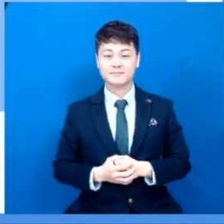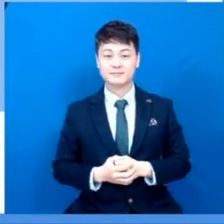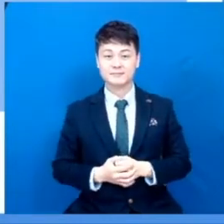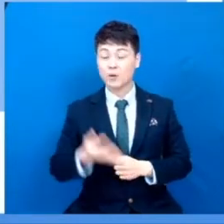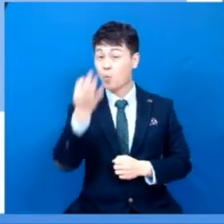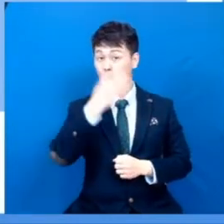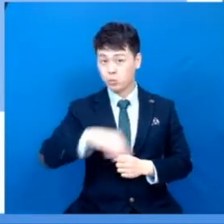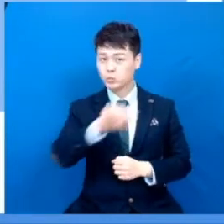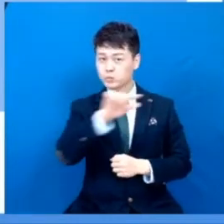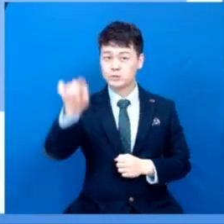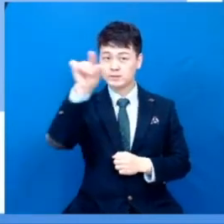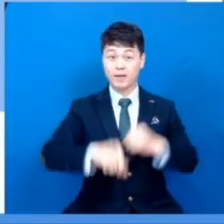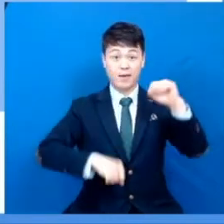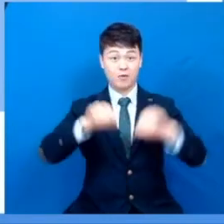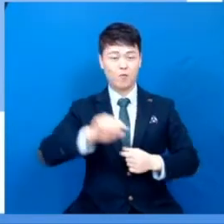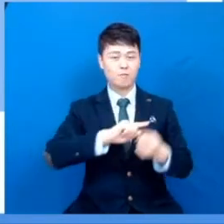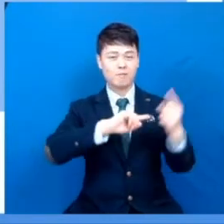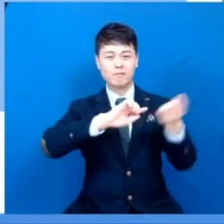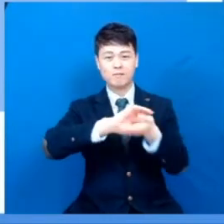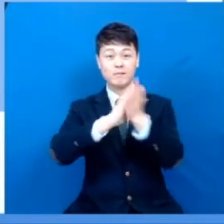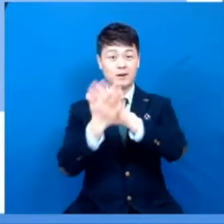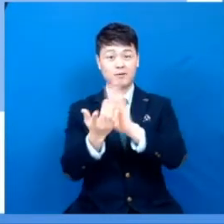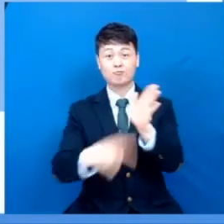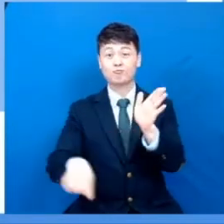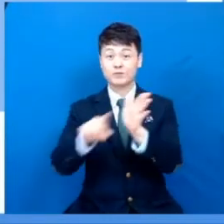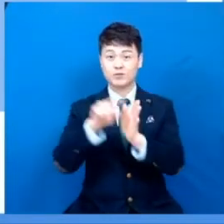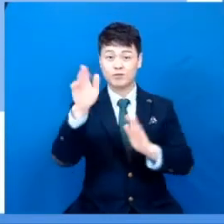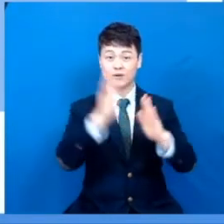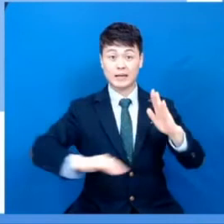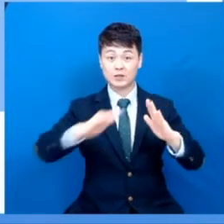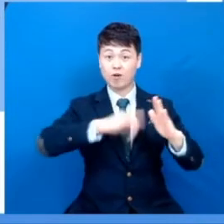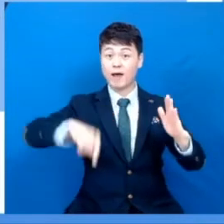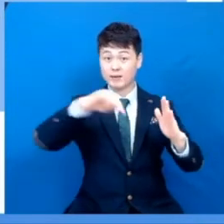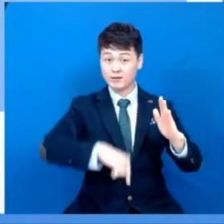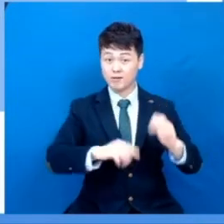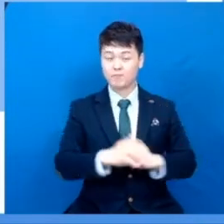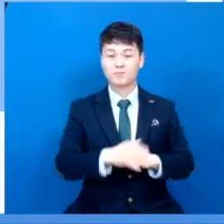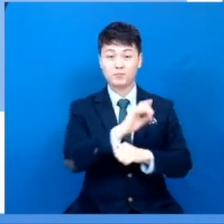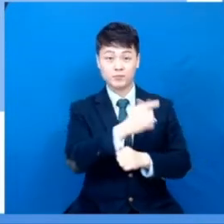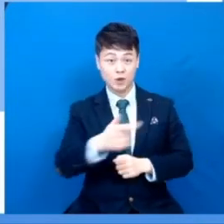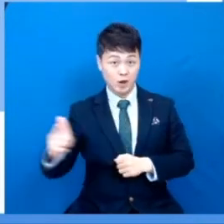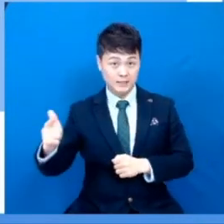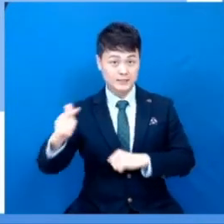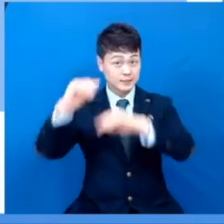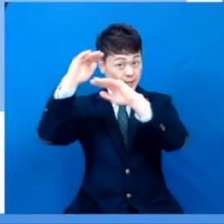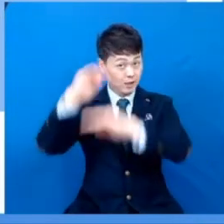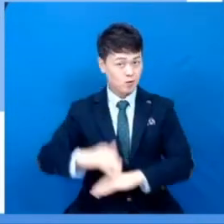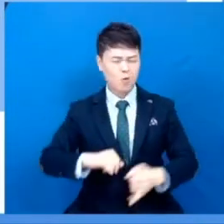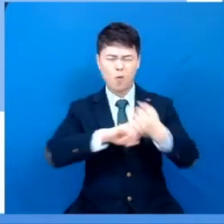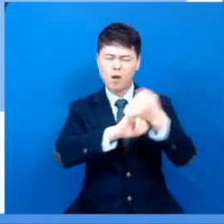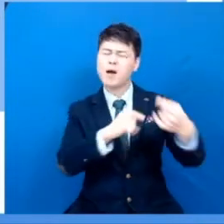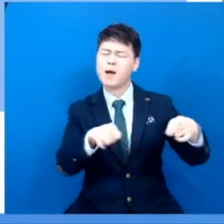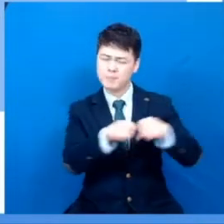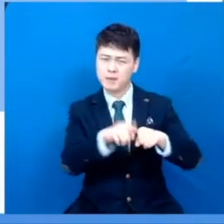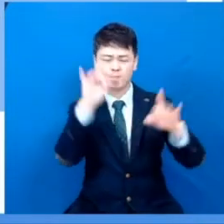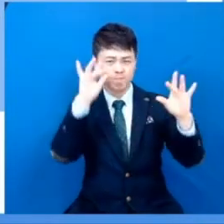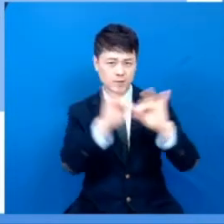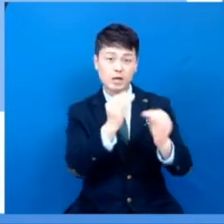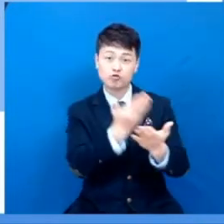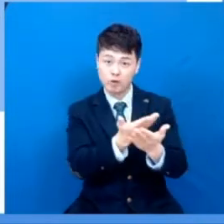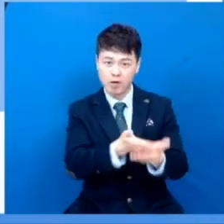효과적인 긍정 행동 전환을 위하여 가정에서도 다음과 같은 사항을 꼭 함께 주시기를 부탁